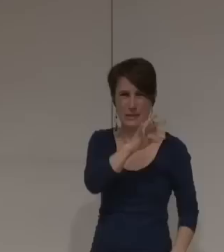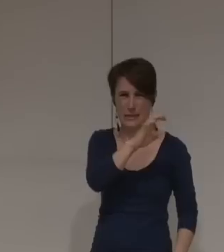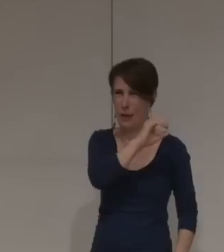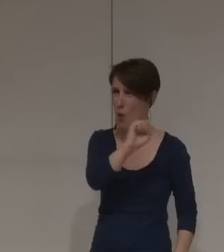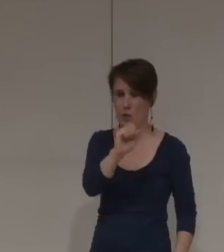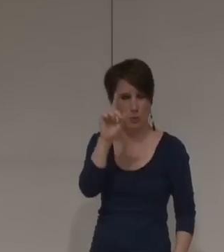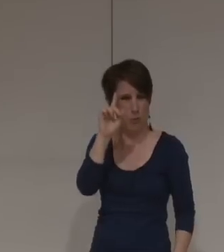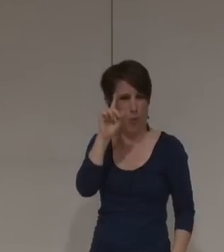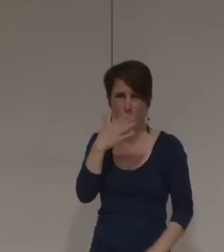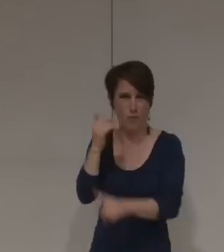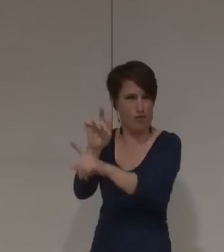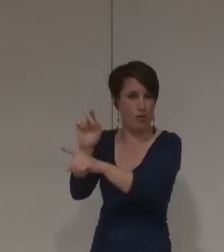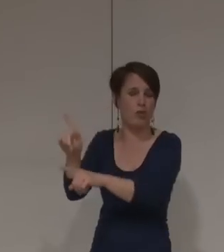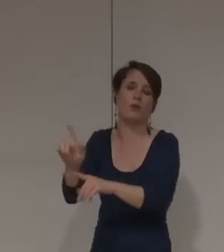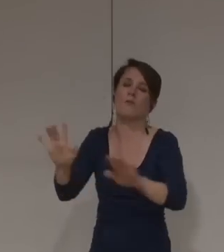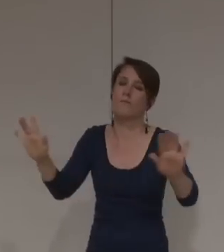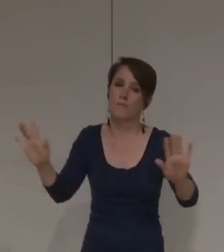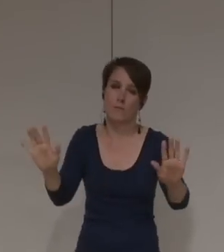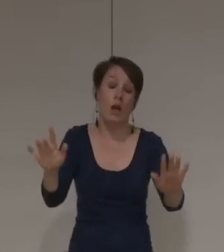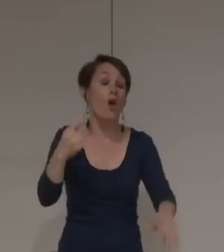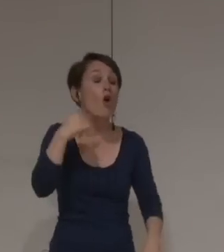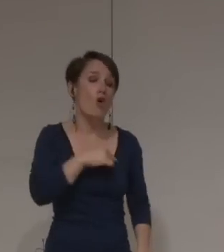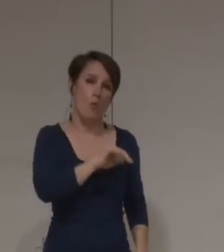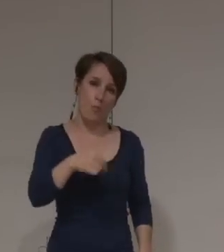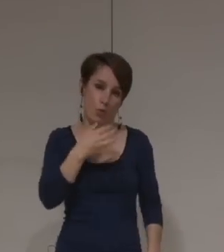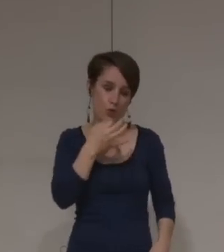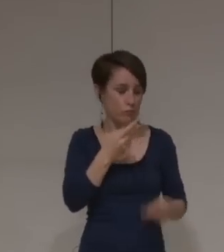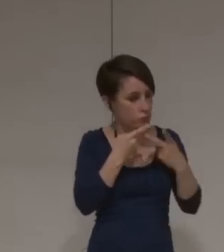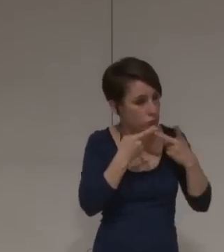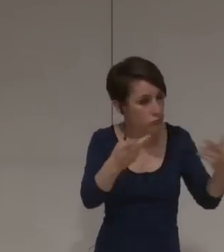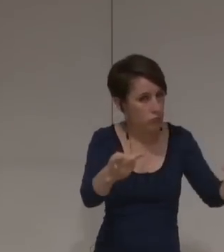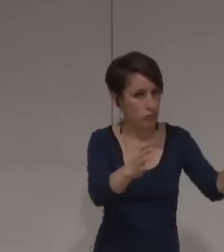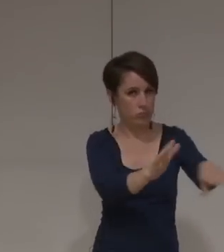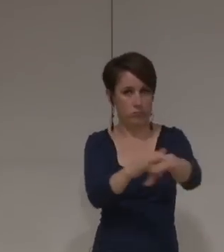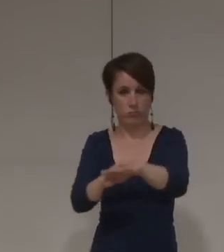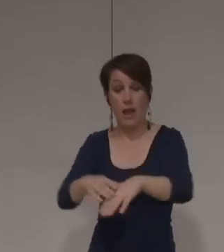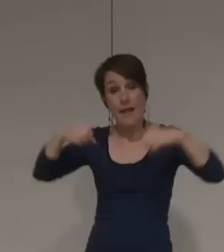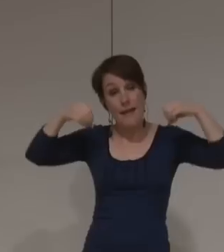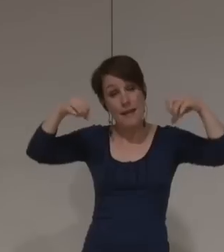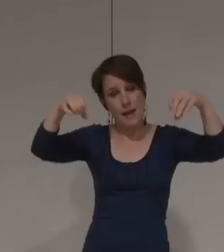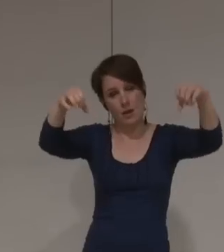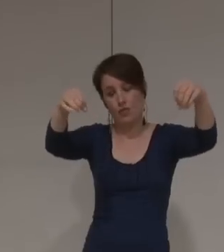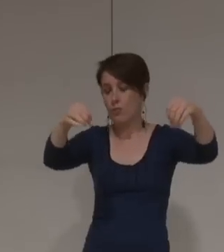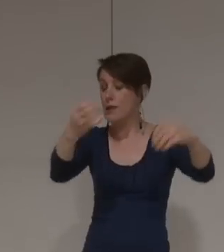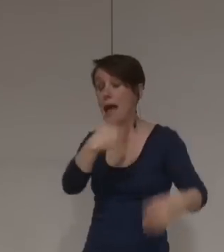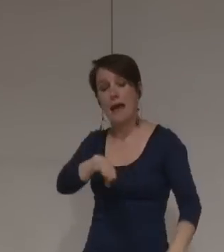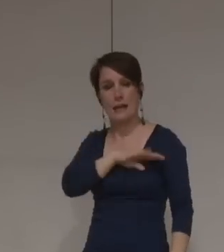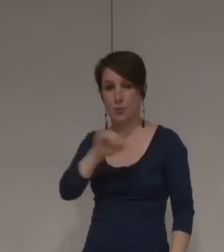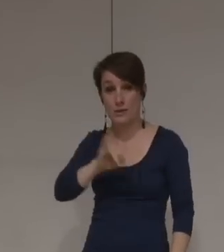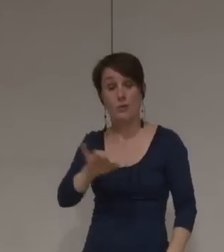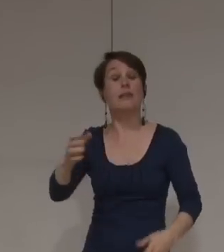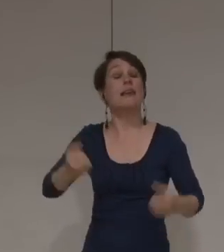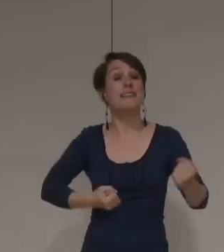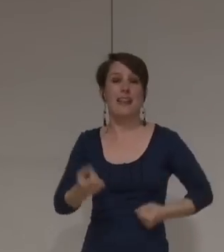l'éclairage public doit rester un service public sous maîtrise publique directe et nous avons pris la